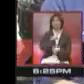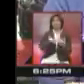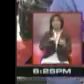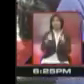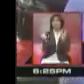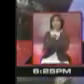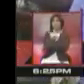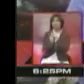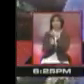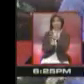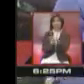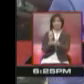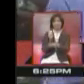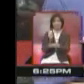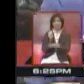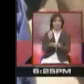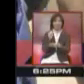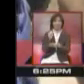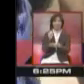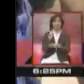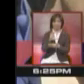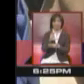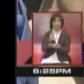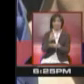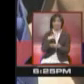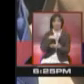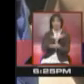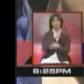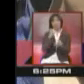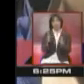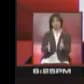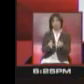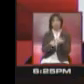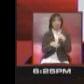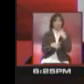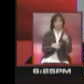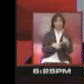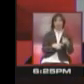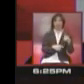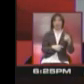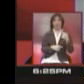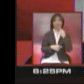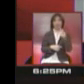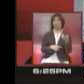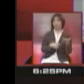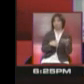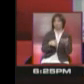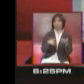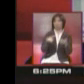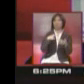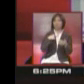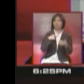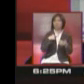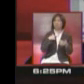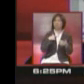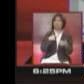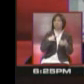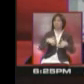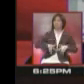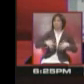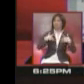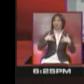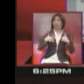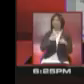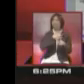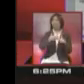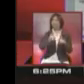sa dugout si AFC Match Commissioner Christy Ramos. Buwelta pa ni Girado sa kanyang Twitter account na paglaruan na ang kanyang buhay dahil sa issue ng